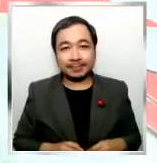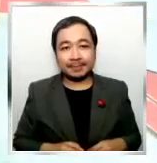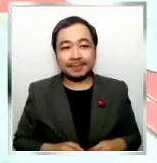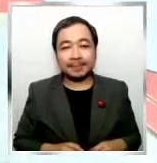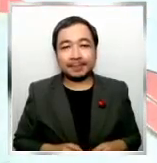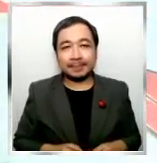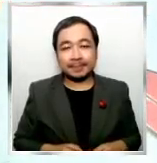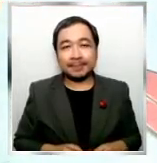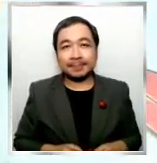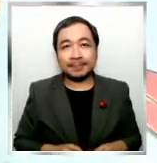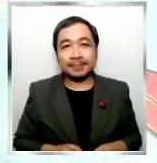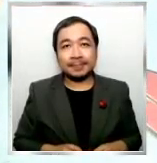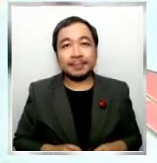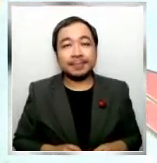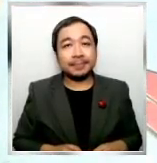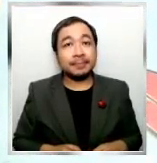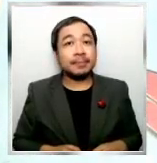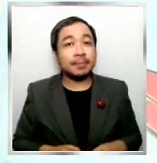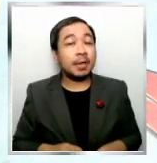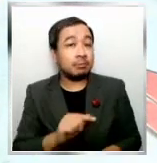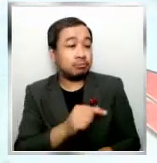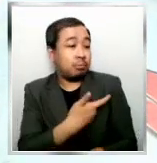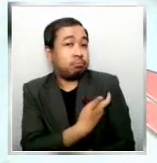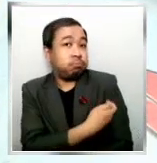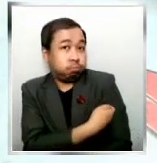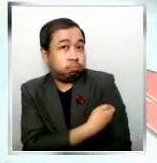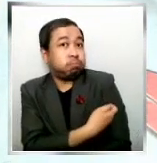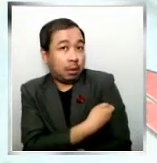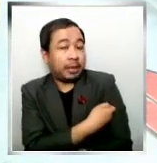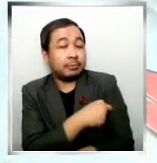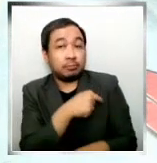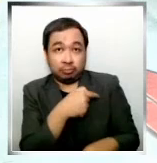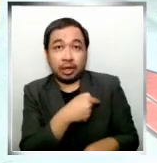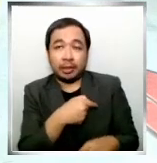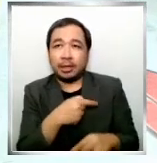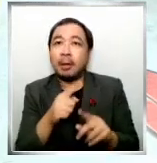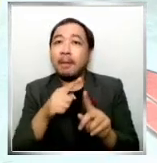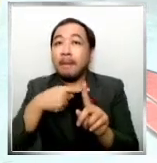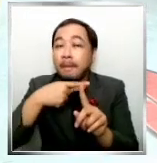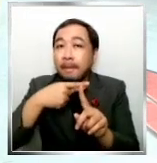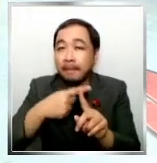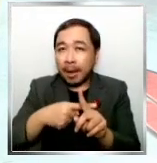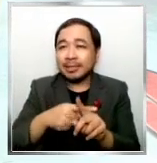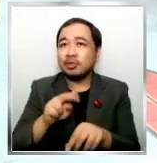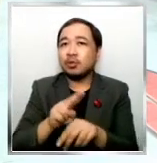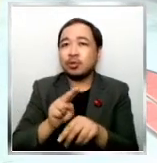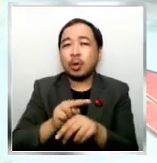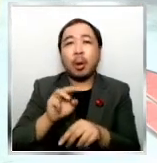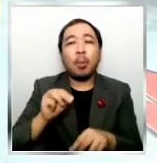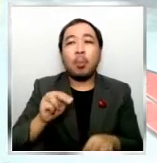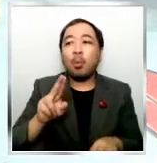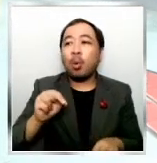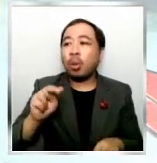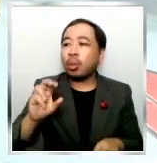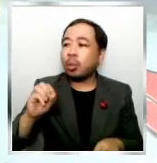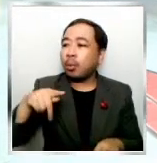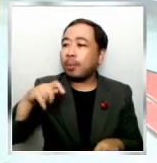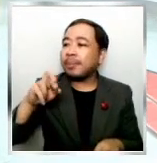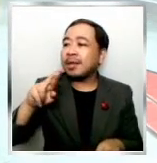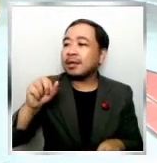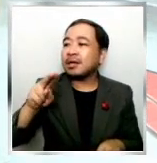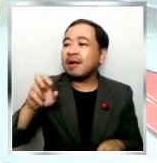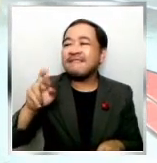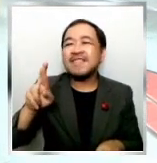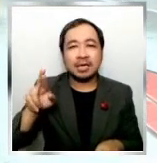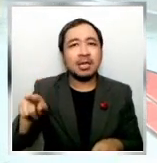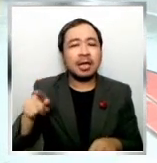Bukod sa mga bakuna, panlaban din sa malalang COVID ang Molnupiravir o antiviral drug na kaninang umaga lang ay kahon-kahong